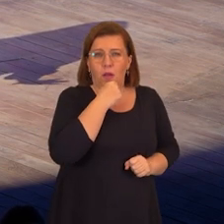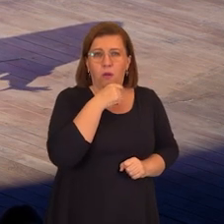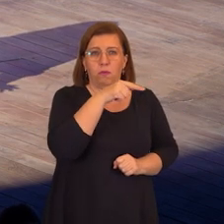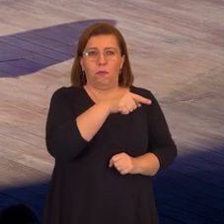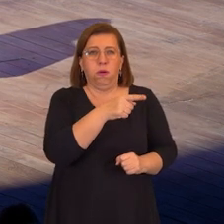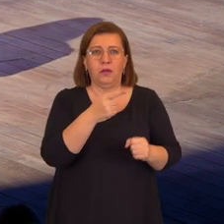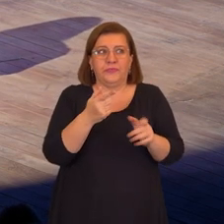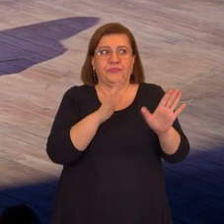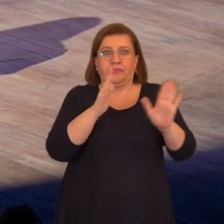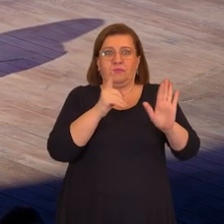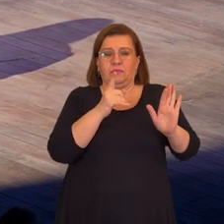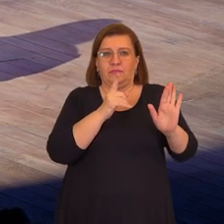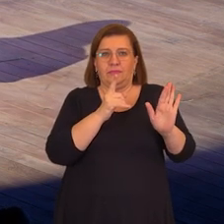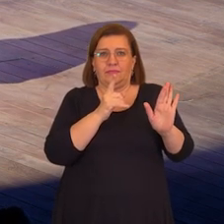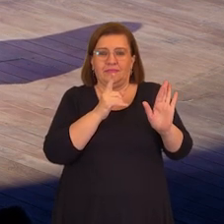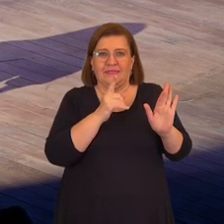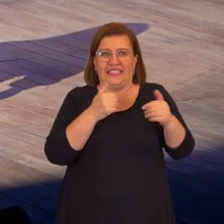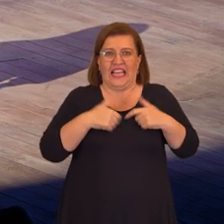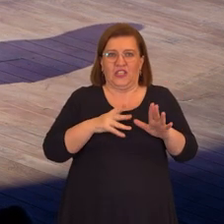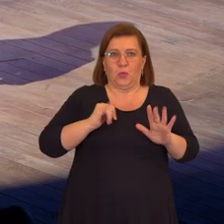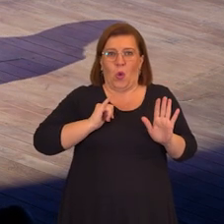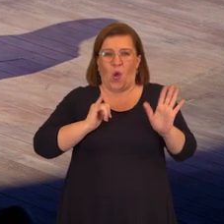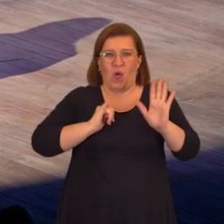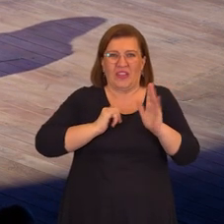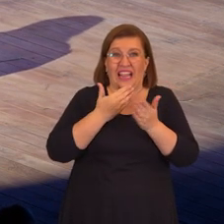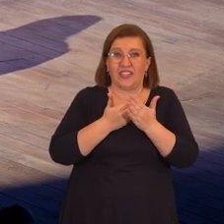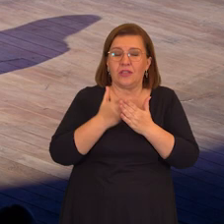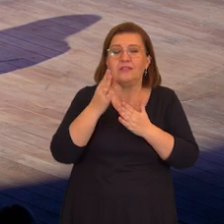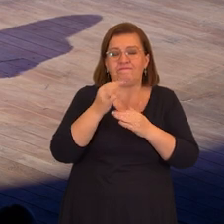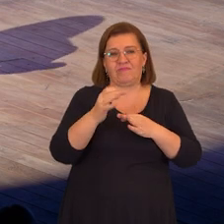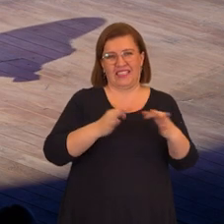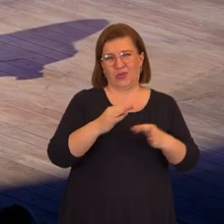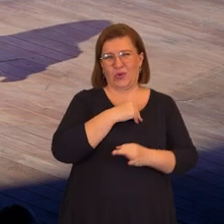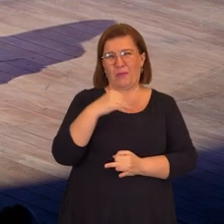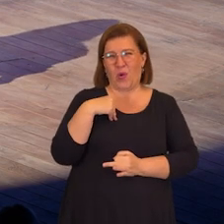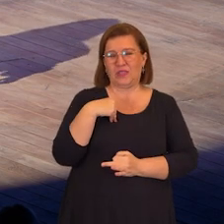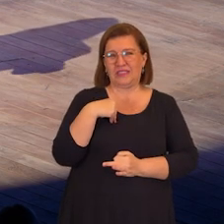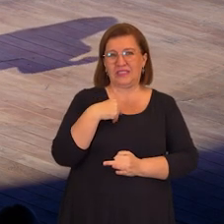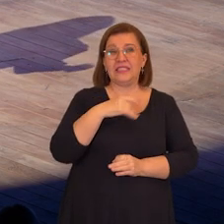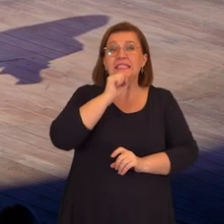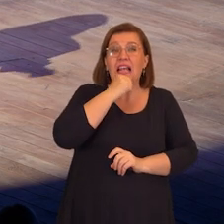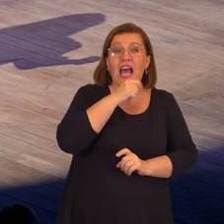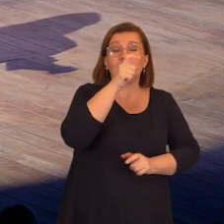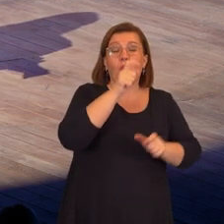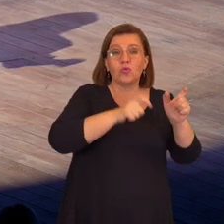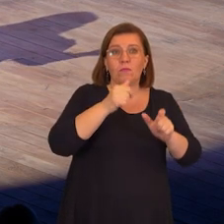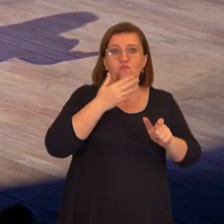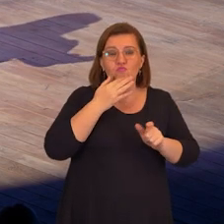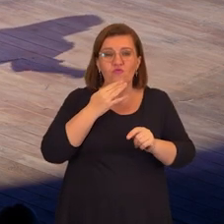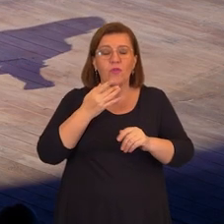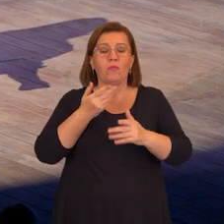troszkę nie do końca takie komfortowe. Głównie za sprawą naszej historii. Wciąż mylimy współczesne